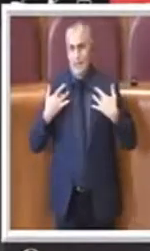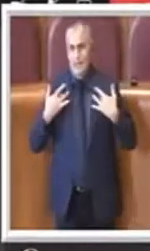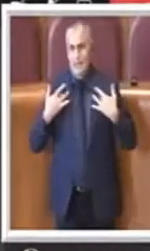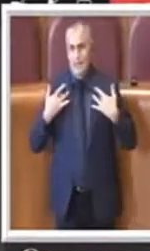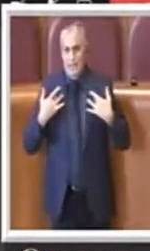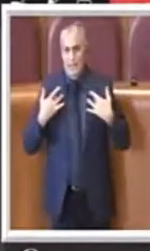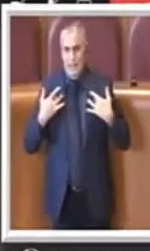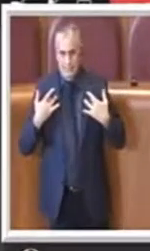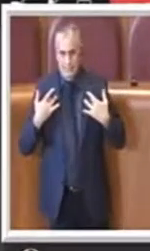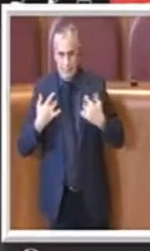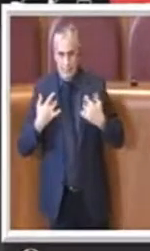facendo